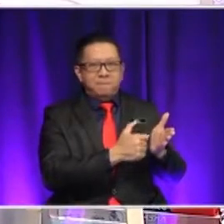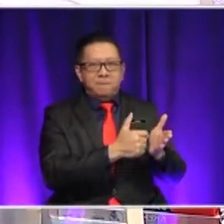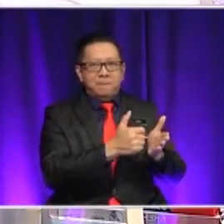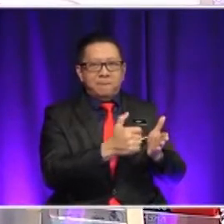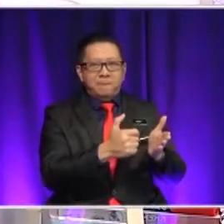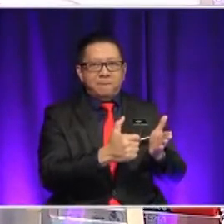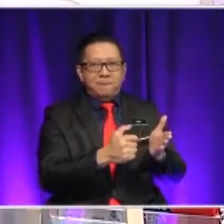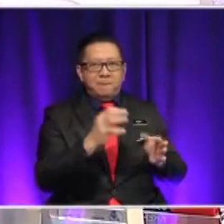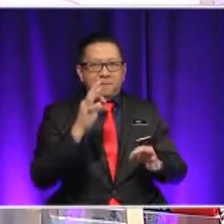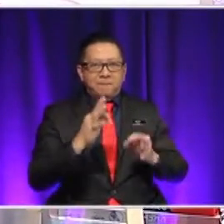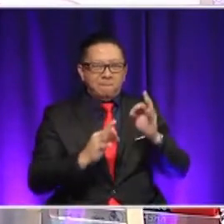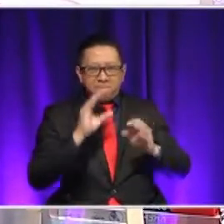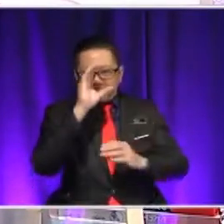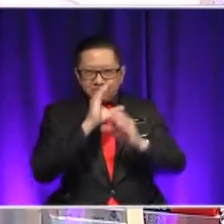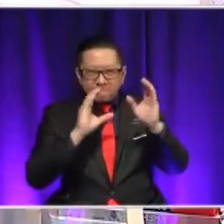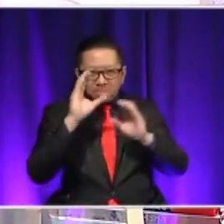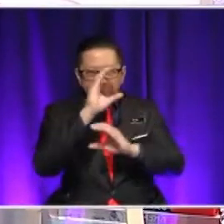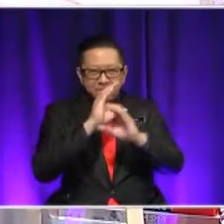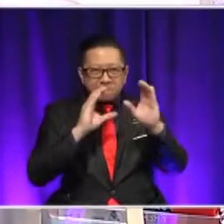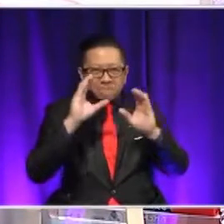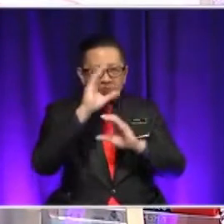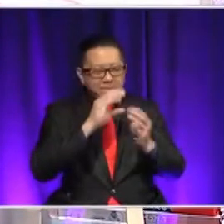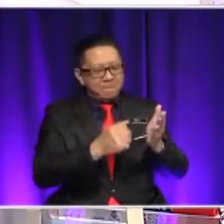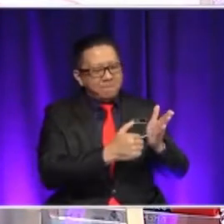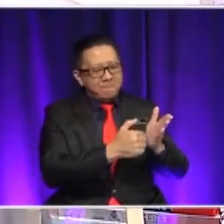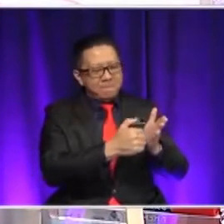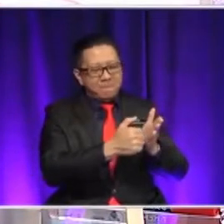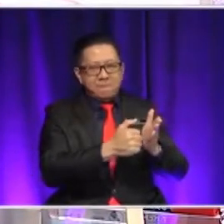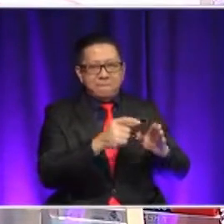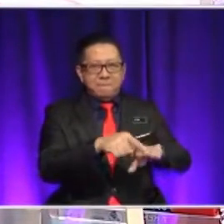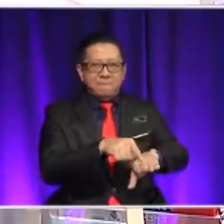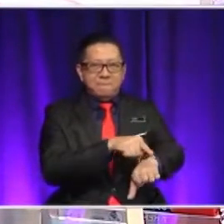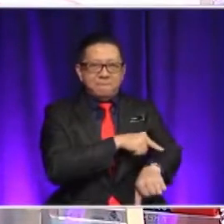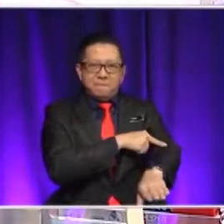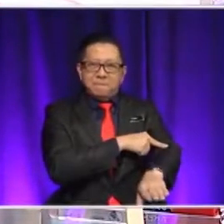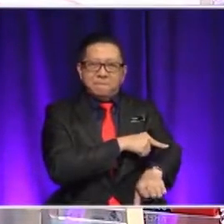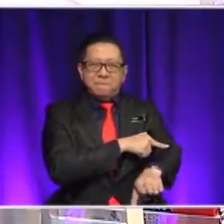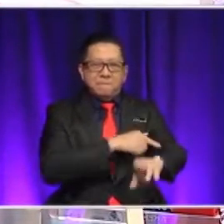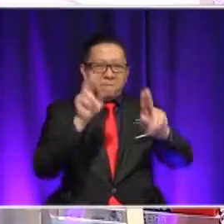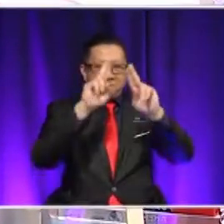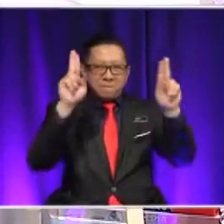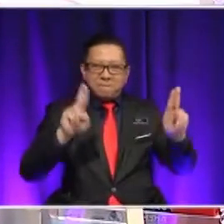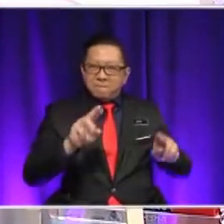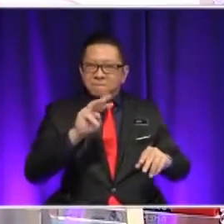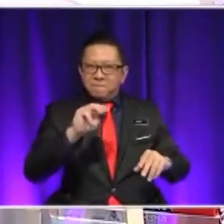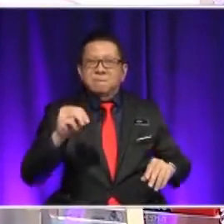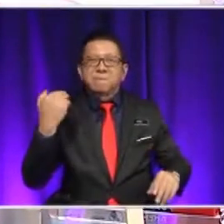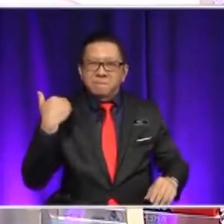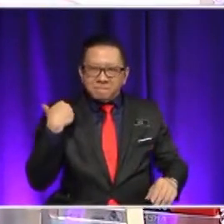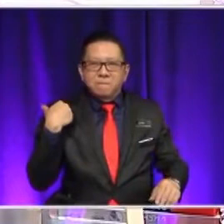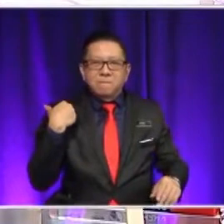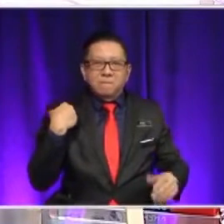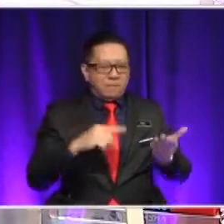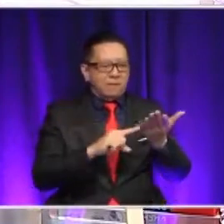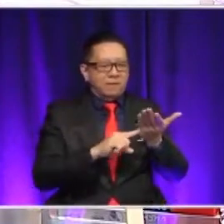menghasilkan membuat penerokaan sebangkung apapun taksiran berlaku sepanjang api dipicu dari SMP hiu daripada